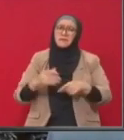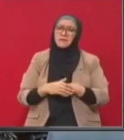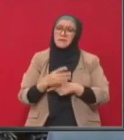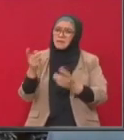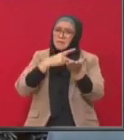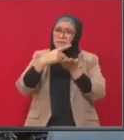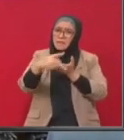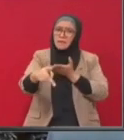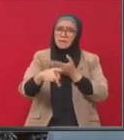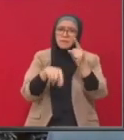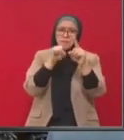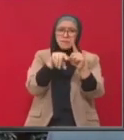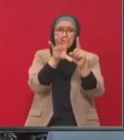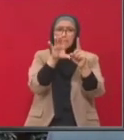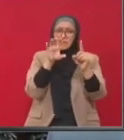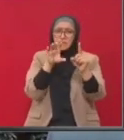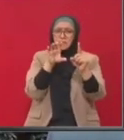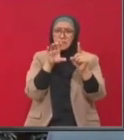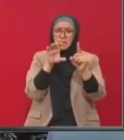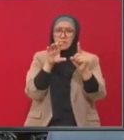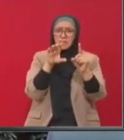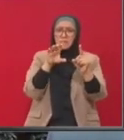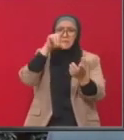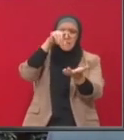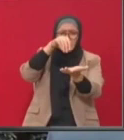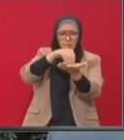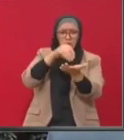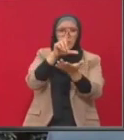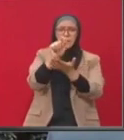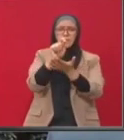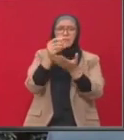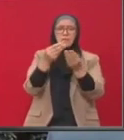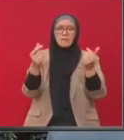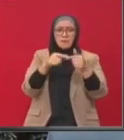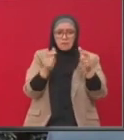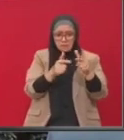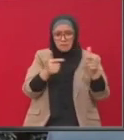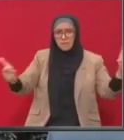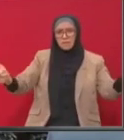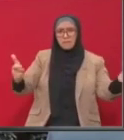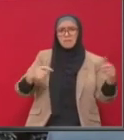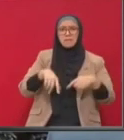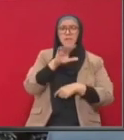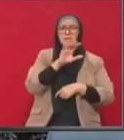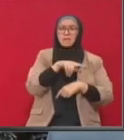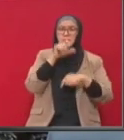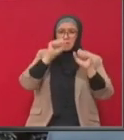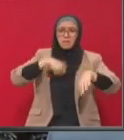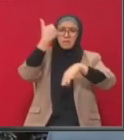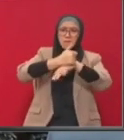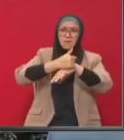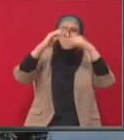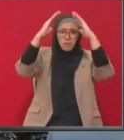bayaran hanya 1501t Tulo tanah yang luasnya 5000 kaki persegi melihat Banglo